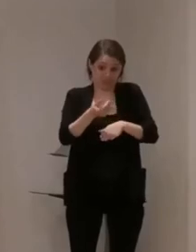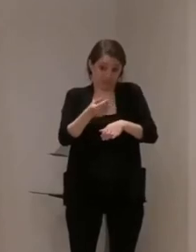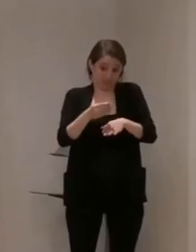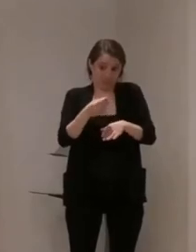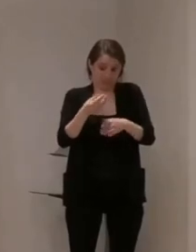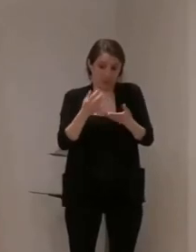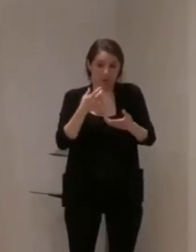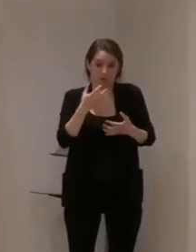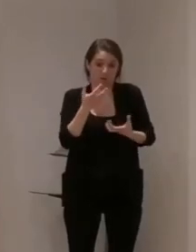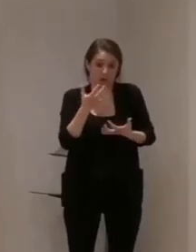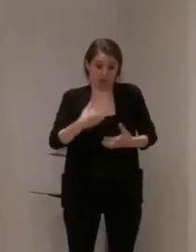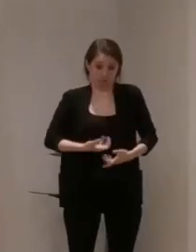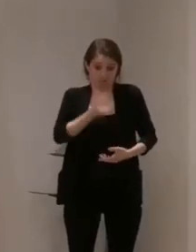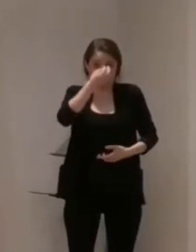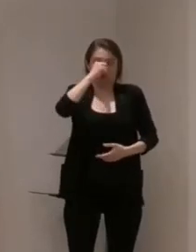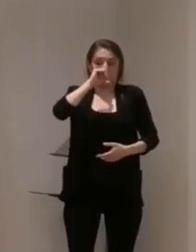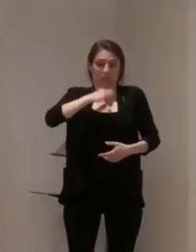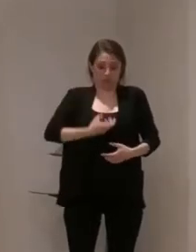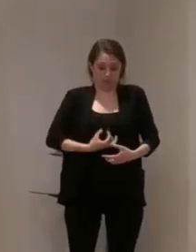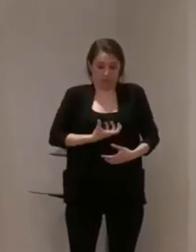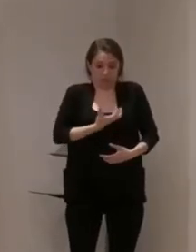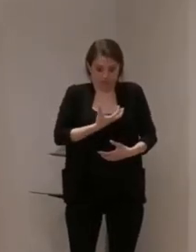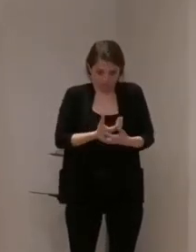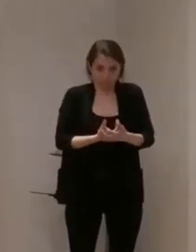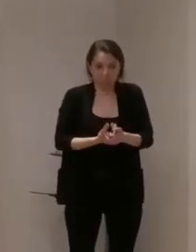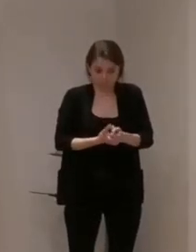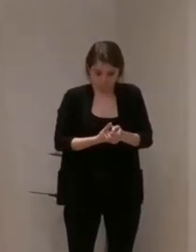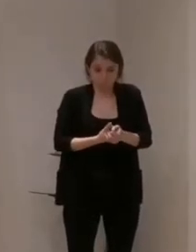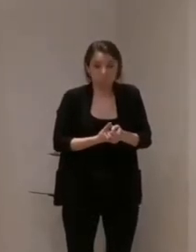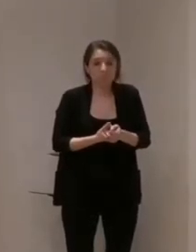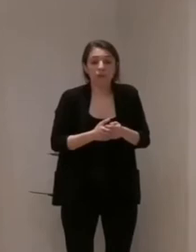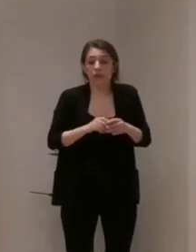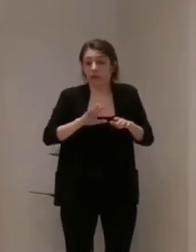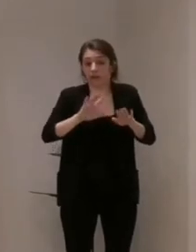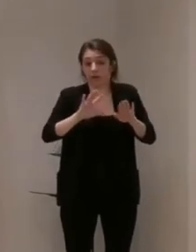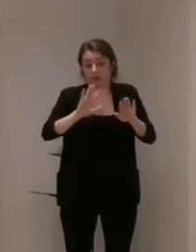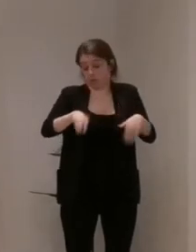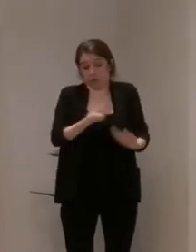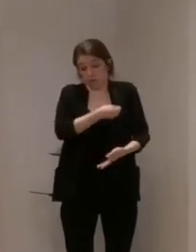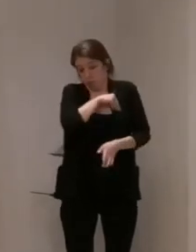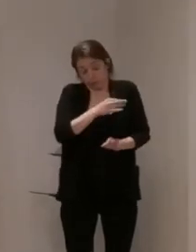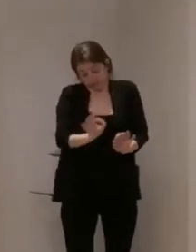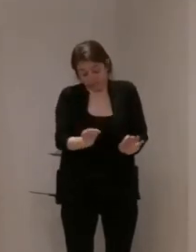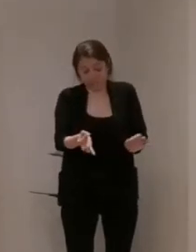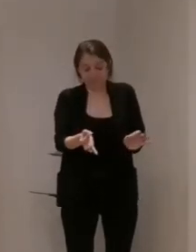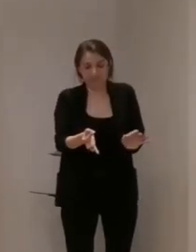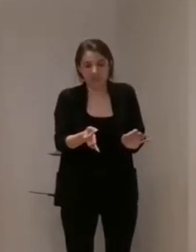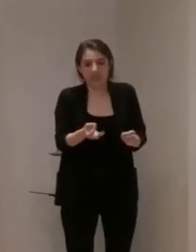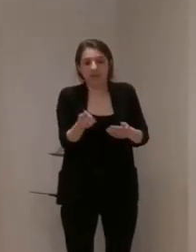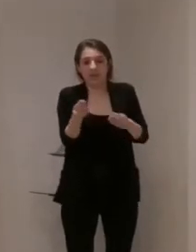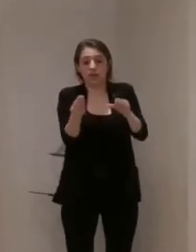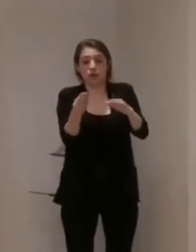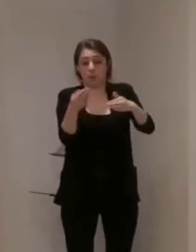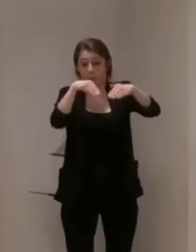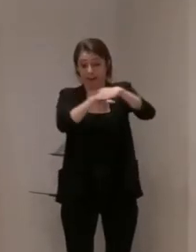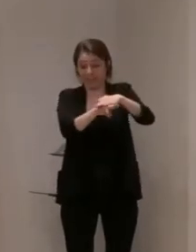La família no va poder estar amb ella, la mare tampoc, i al final va acabar, un cop mort, enterrat a la